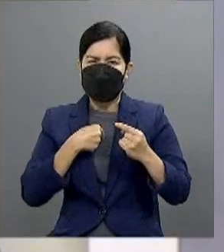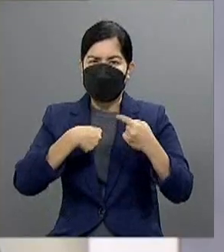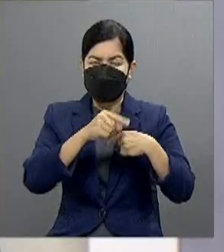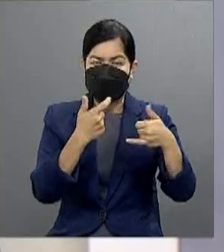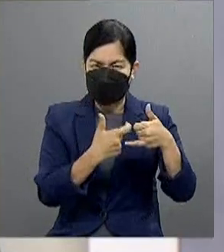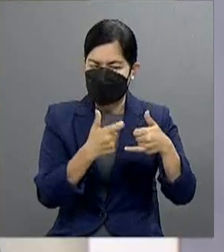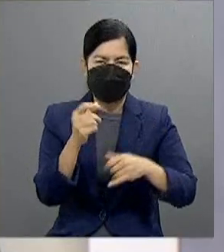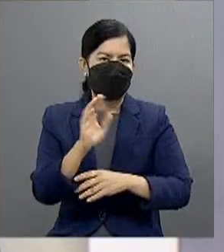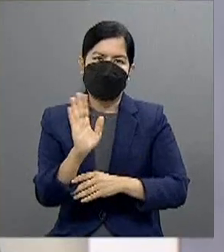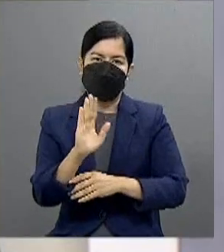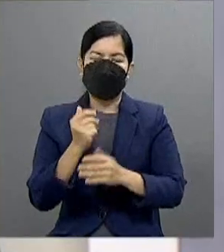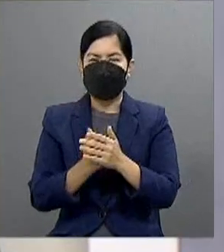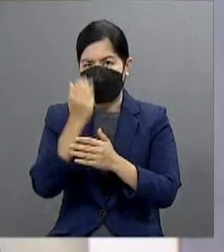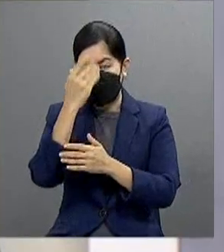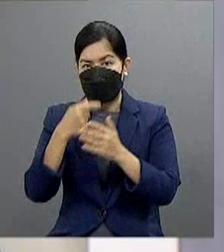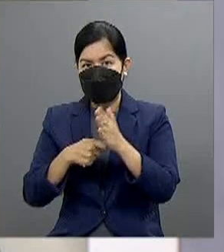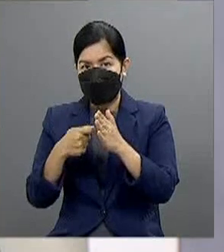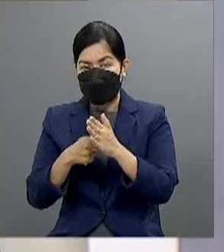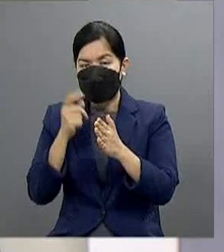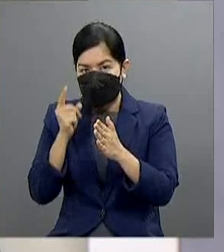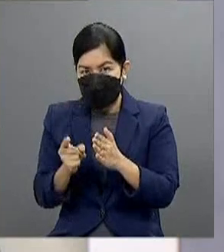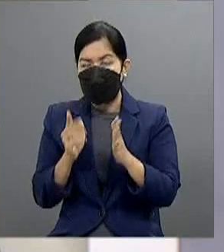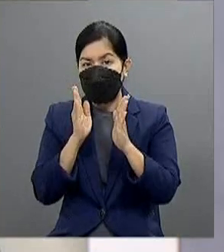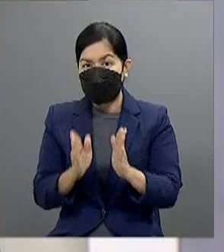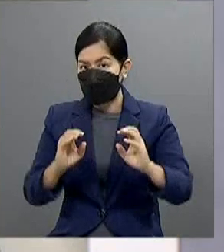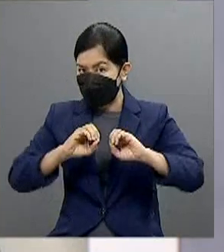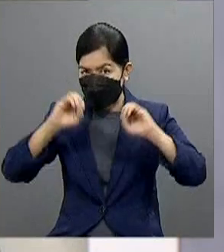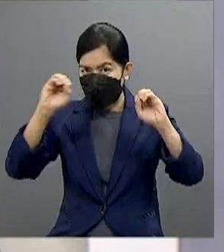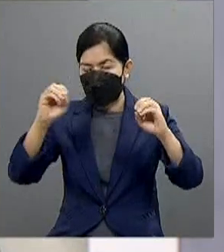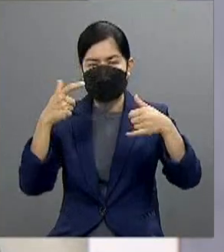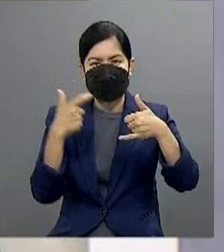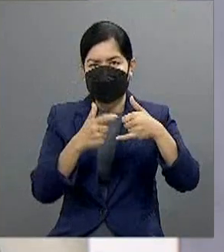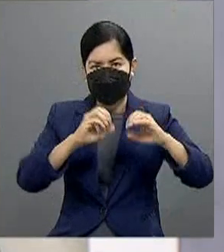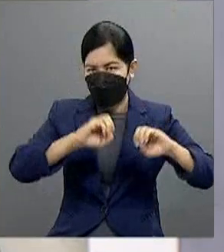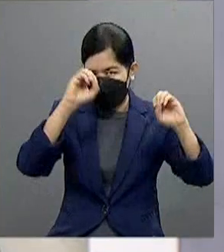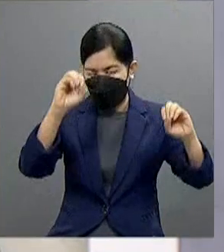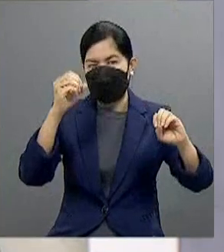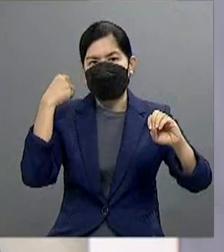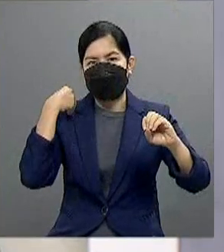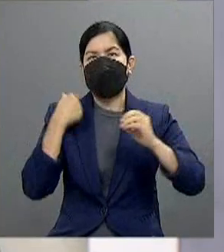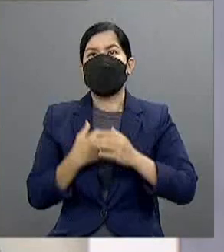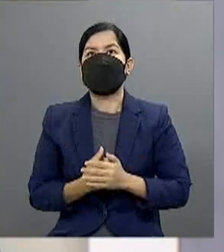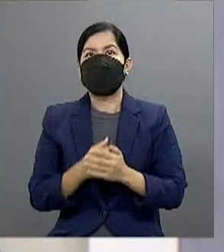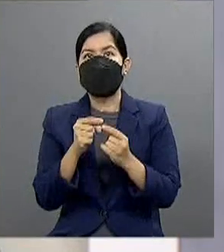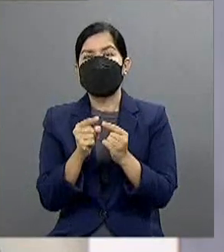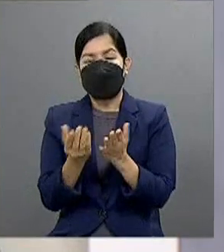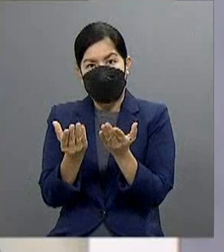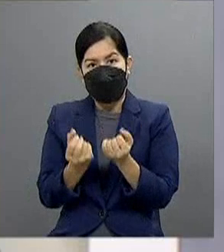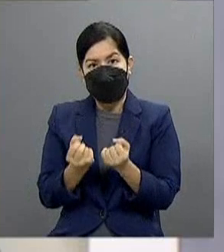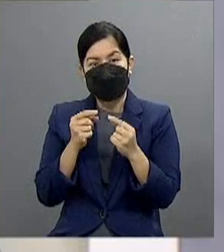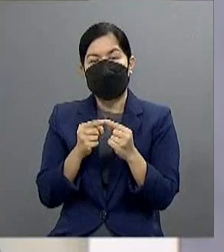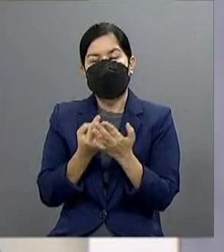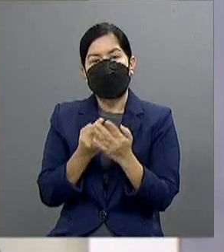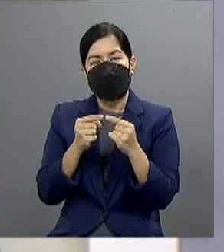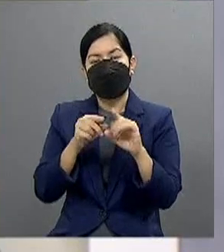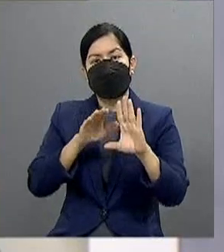ครับก็เดี๋ยวเป็นอาสาสมัครในเฟสแรกเนี่ยก็จะมีการเปิดรับในช่วงเดือนสิงหาคมที่จะถึงนี้เริ่มทดลองจริงก็คือเดือนกันย